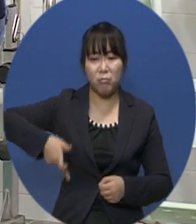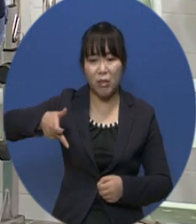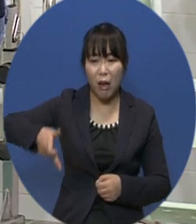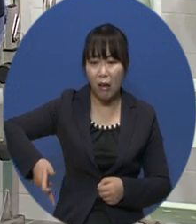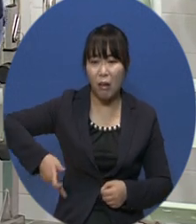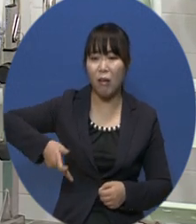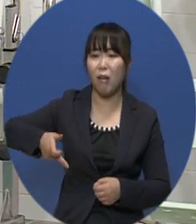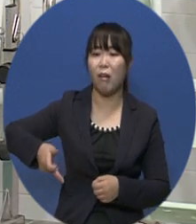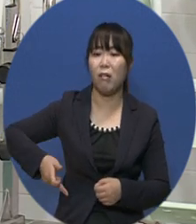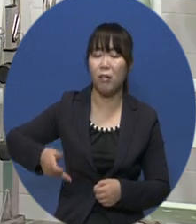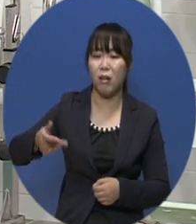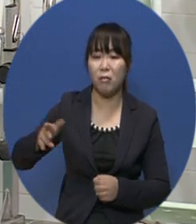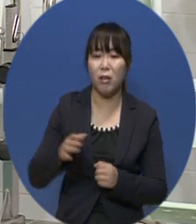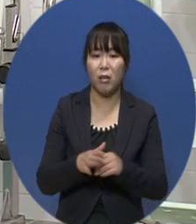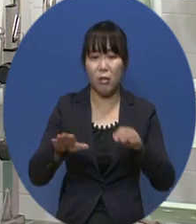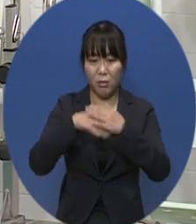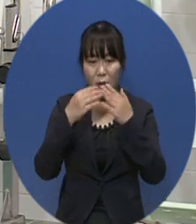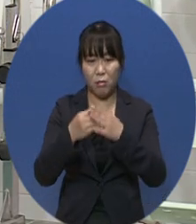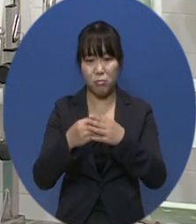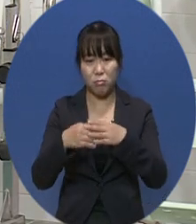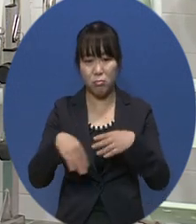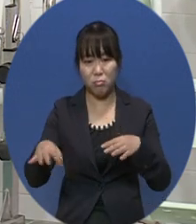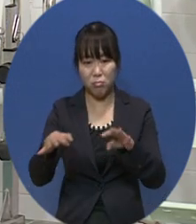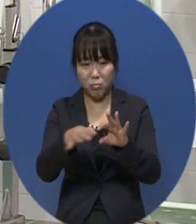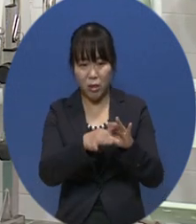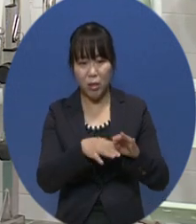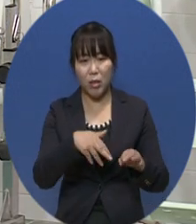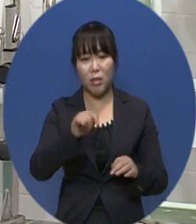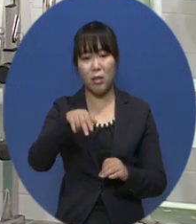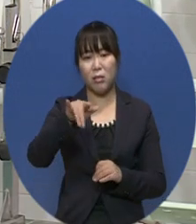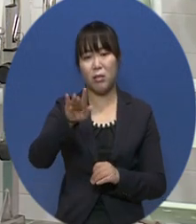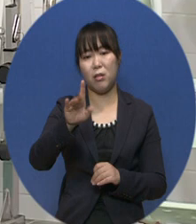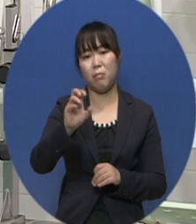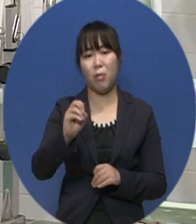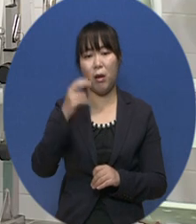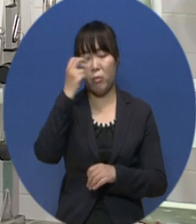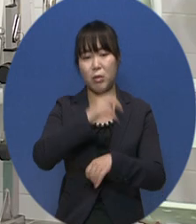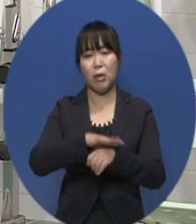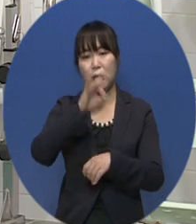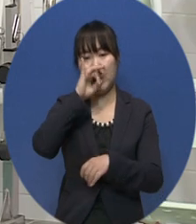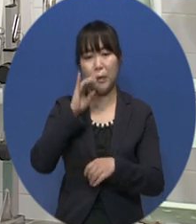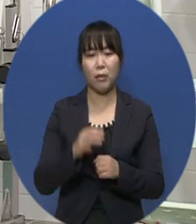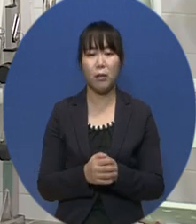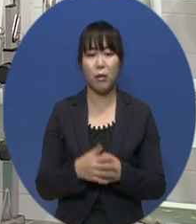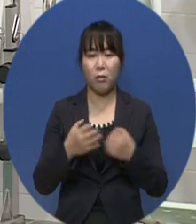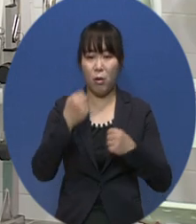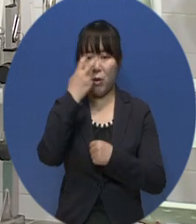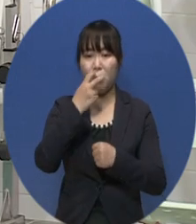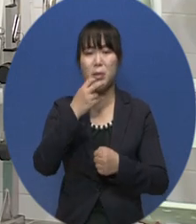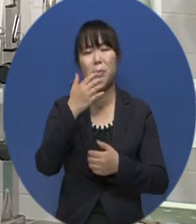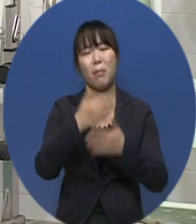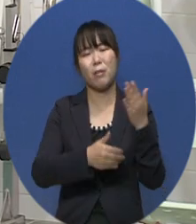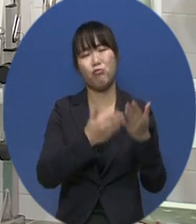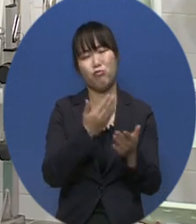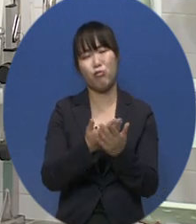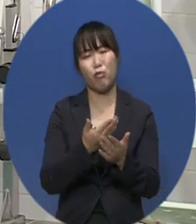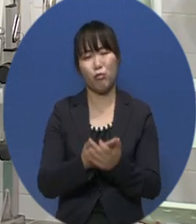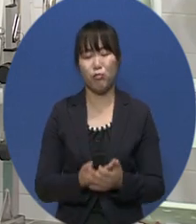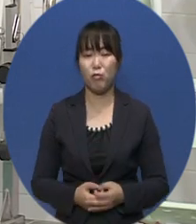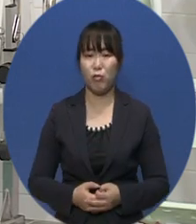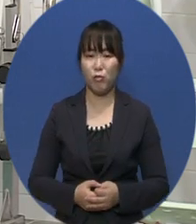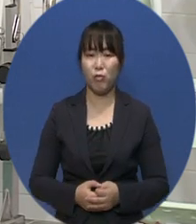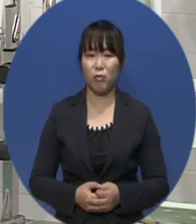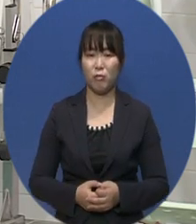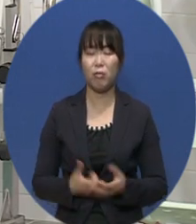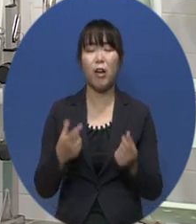짚는데 다 센스 연결했는데 체지방 검사 제대로 안 나오잖아요. 그래서 제가 그랬어요. 건강검진을 빼주세요. 네. 네.